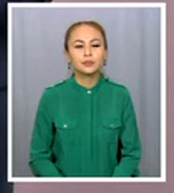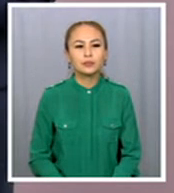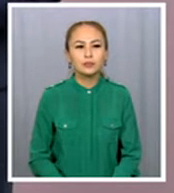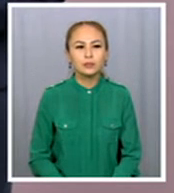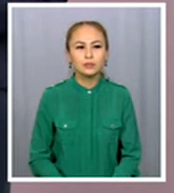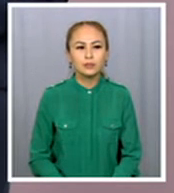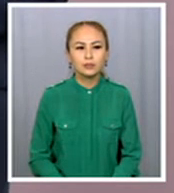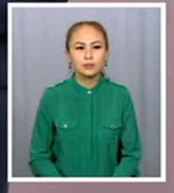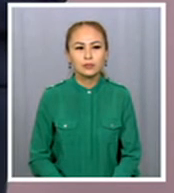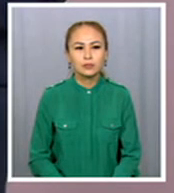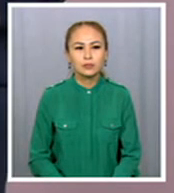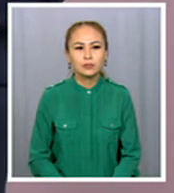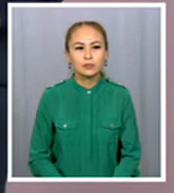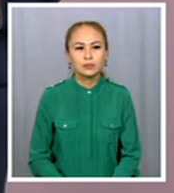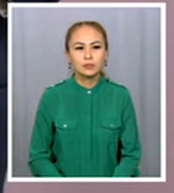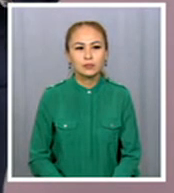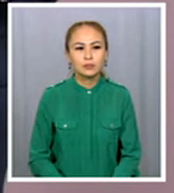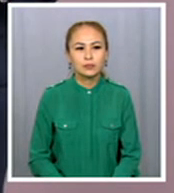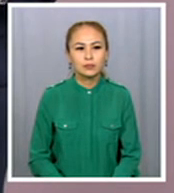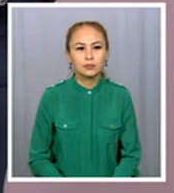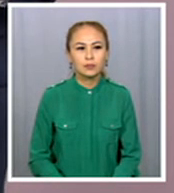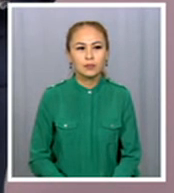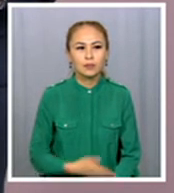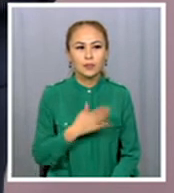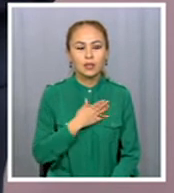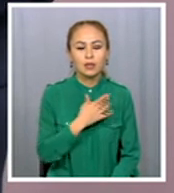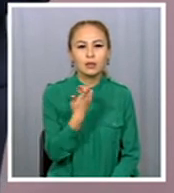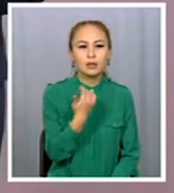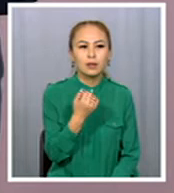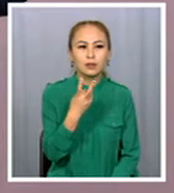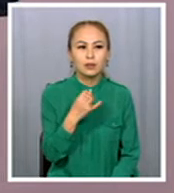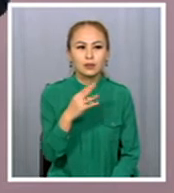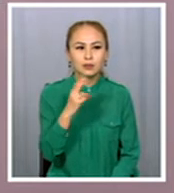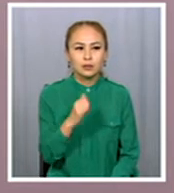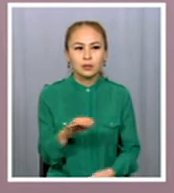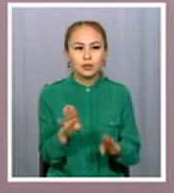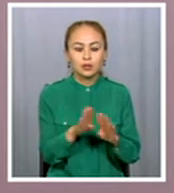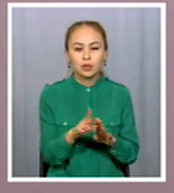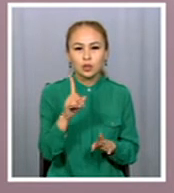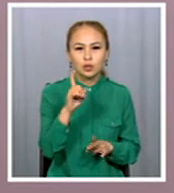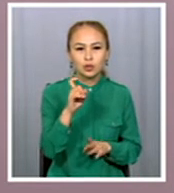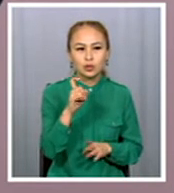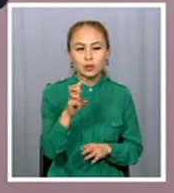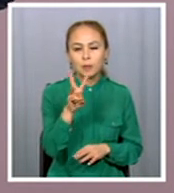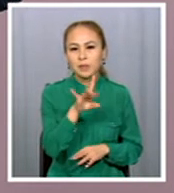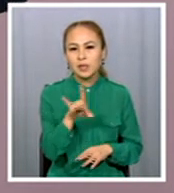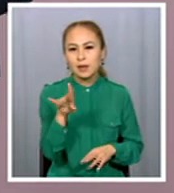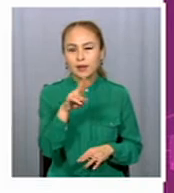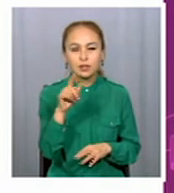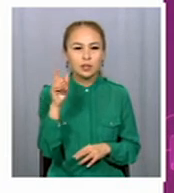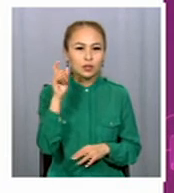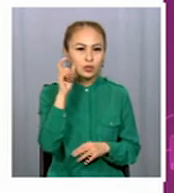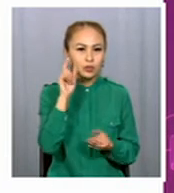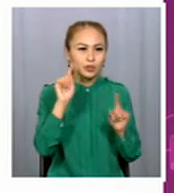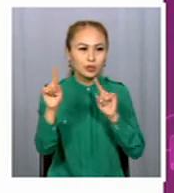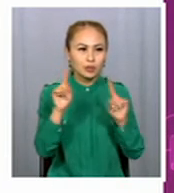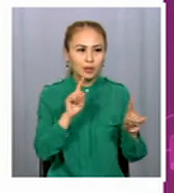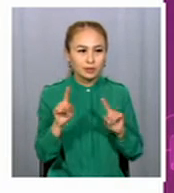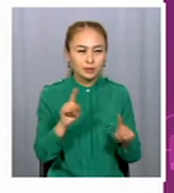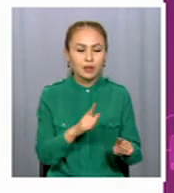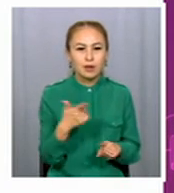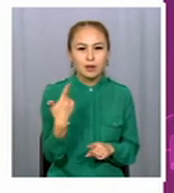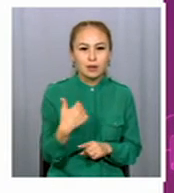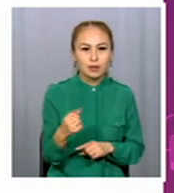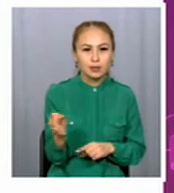Міне, балалар, біздің галактикамыз 100 миллиард жұлдыздан,